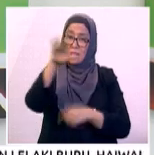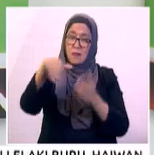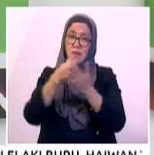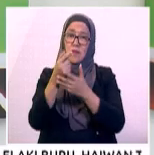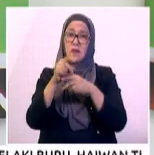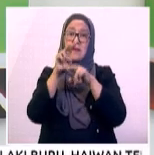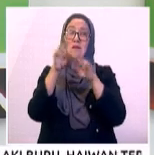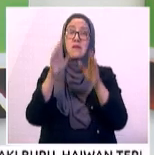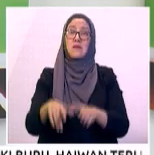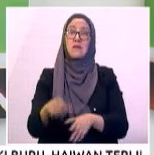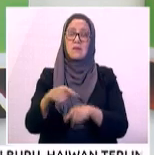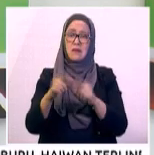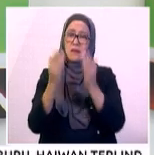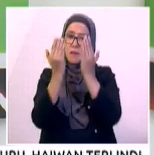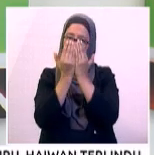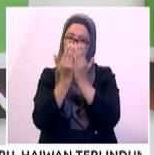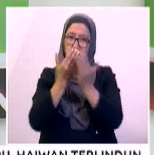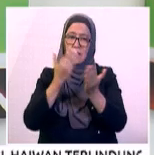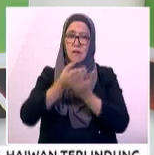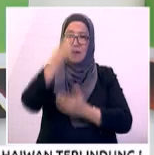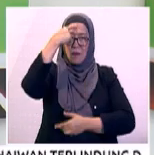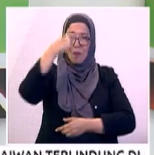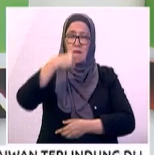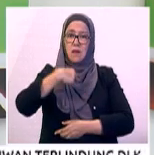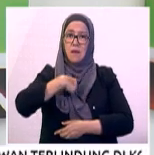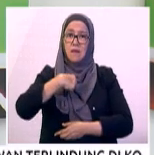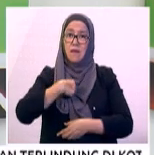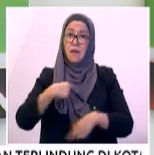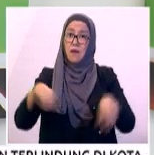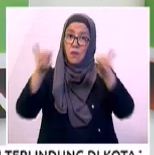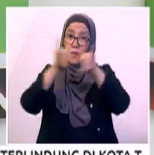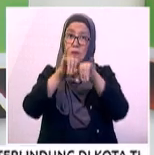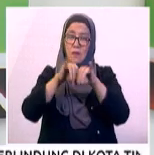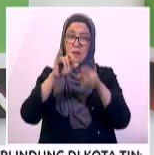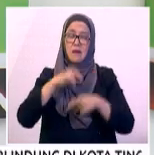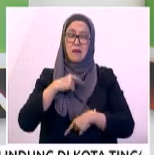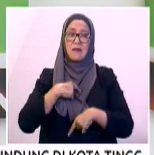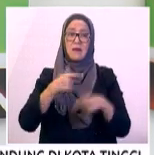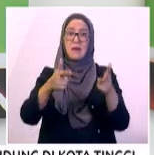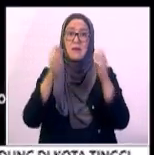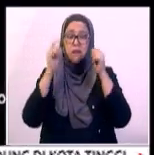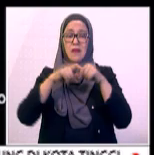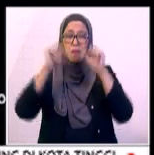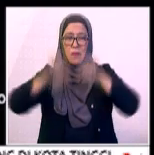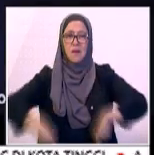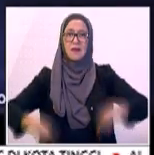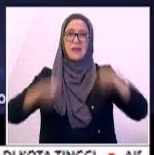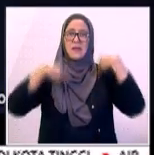datang cepat. Yalah, supaya saya boleh hidup aman dan tenteram.